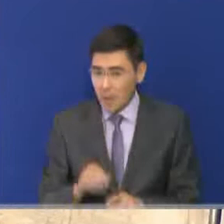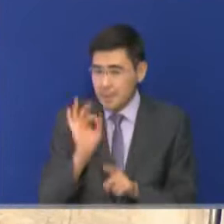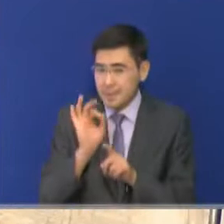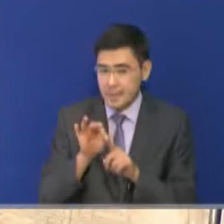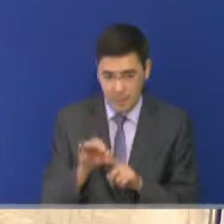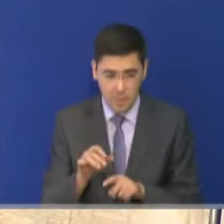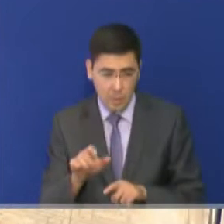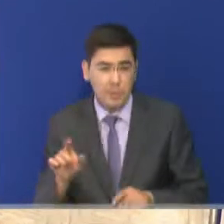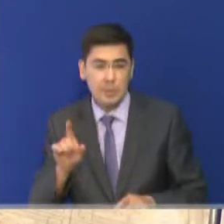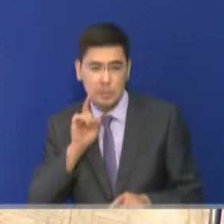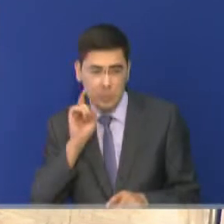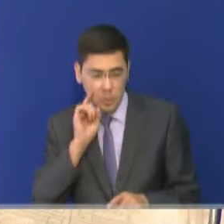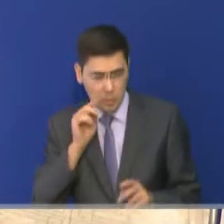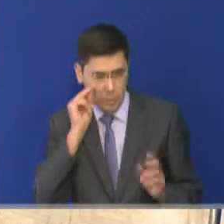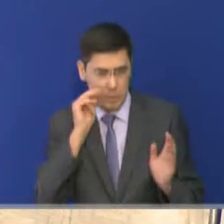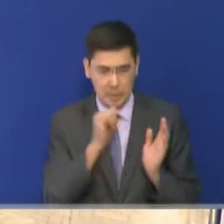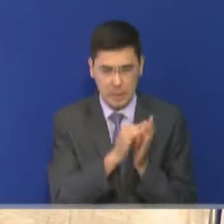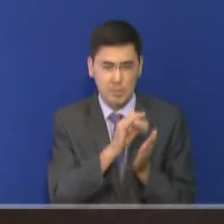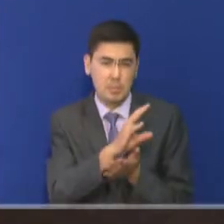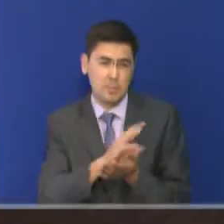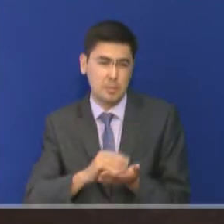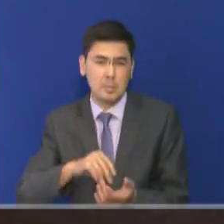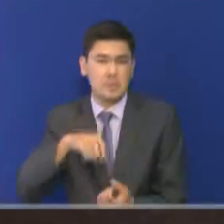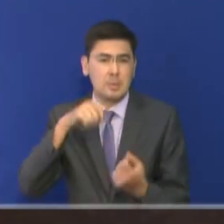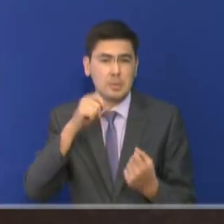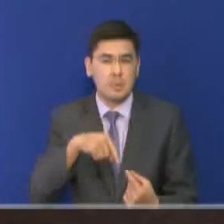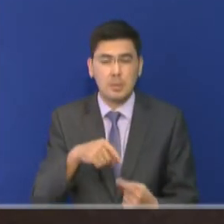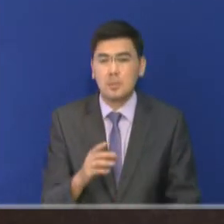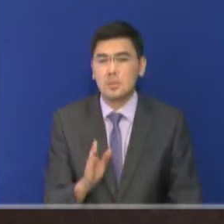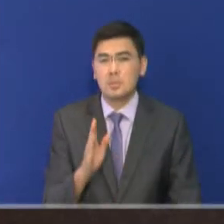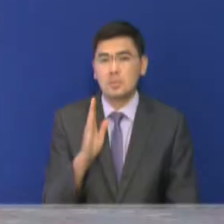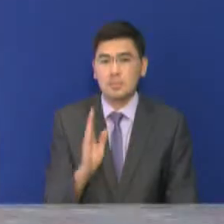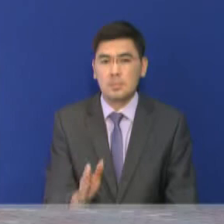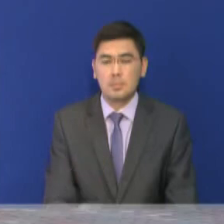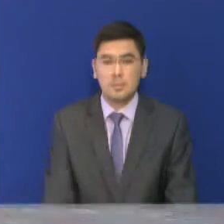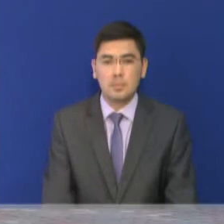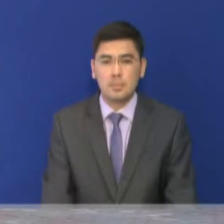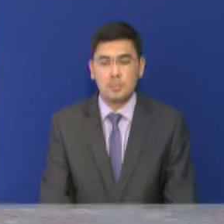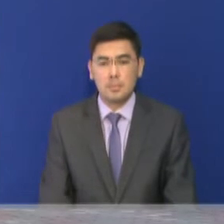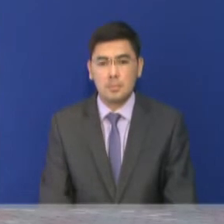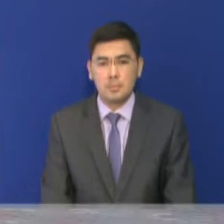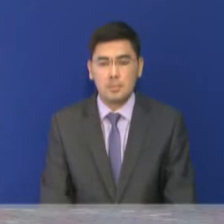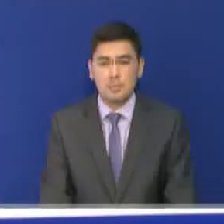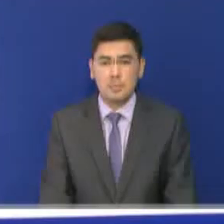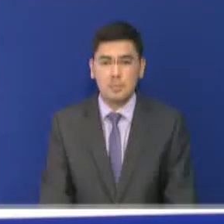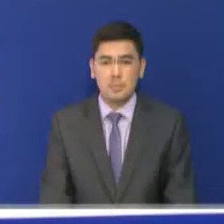ұрпақты тәрбиелеуде маңызы зор дейді қатысушылар. Эльмира Жүсінбекқызы, Серік Нұртаза, Семей, телеарнасы.